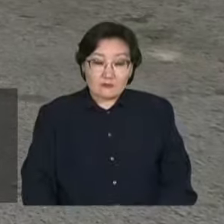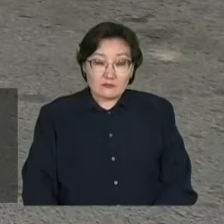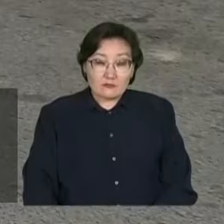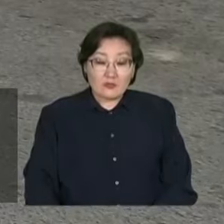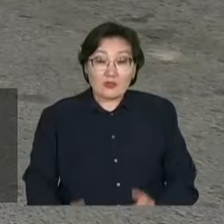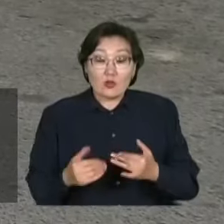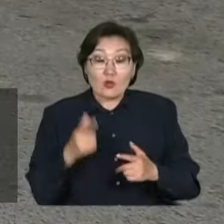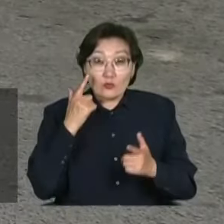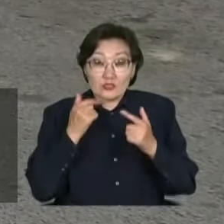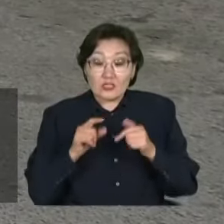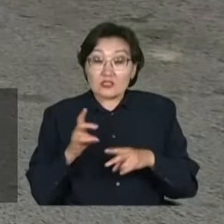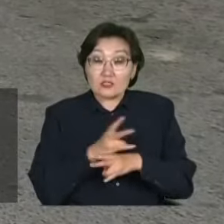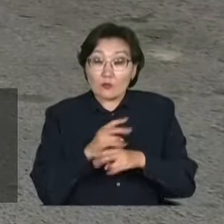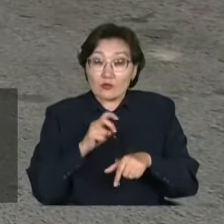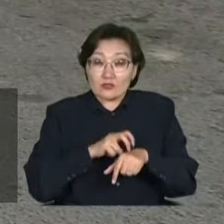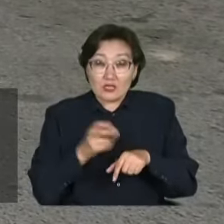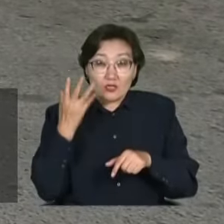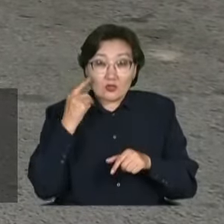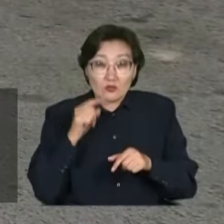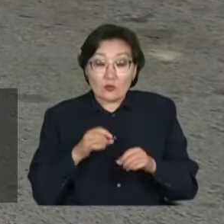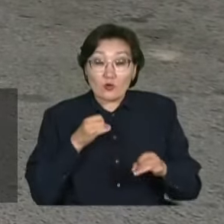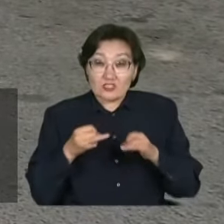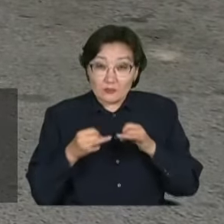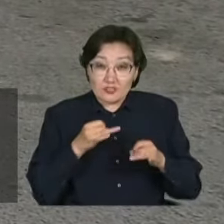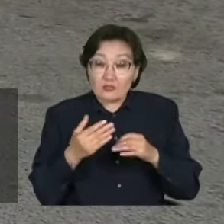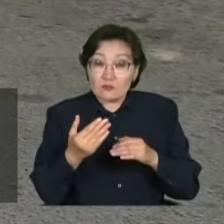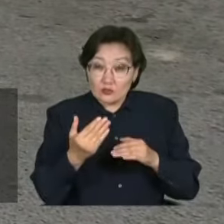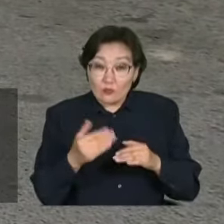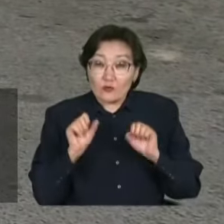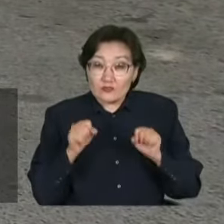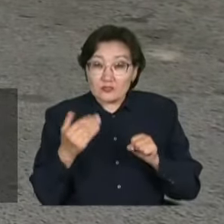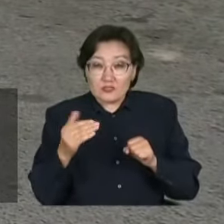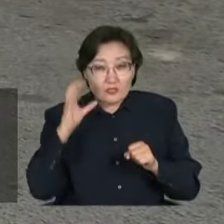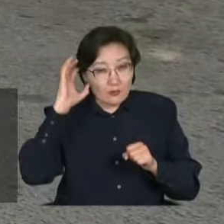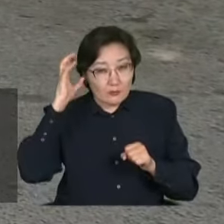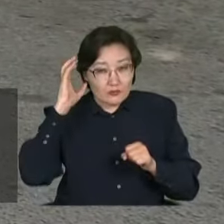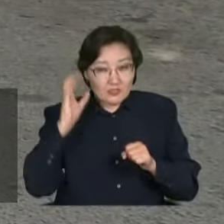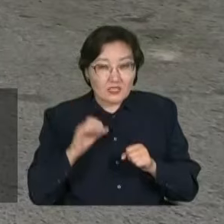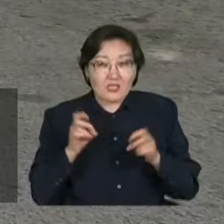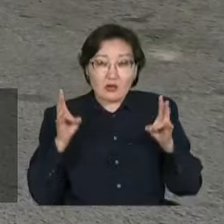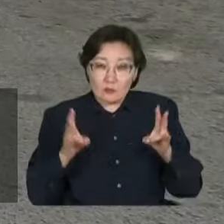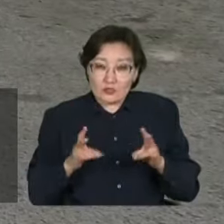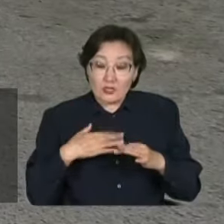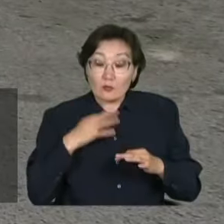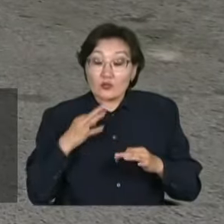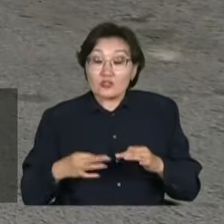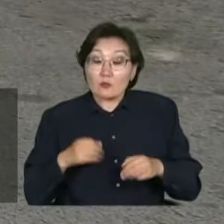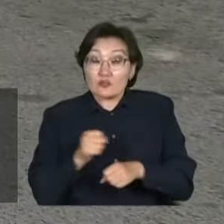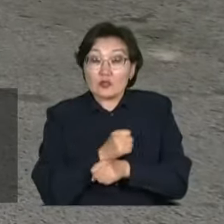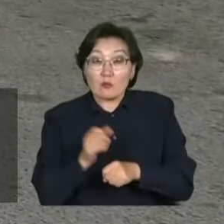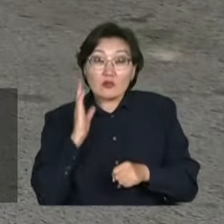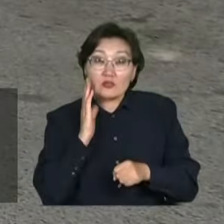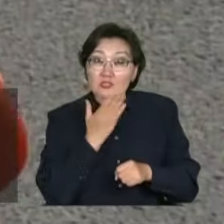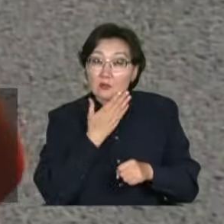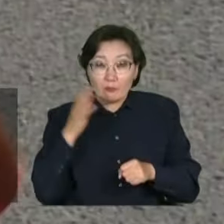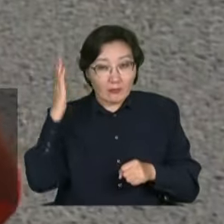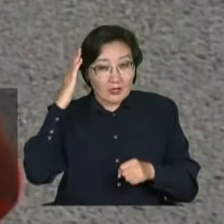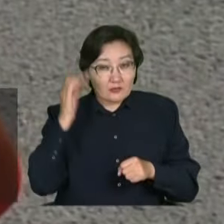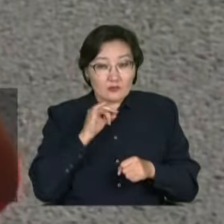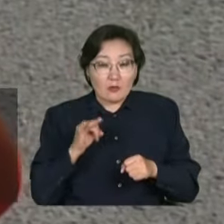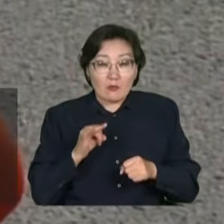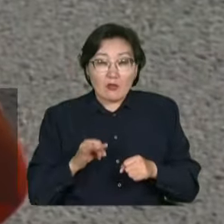Он плачет ночами, боится, когда кто-то разговаривает с ним. Возможно, у него психологическая травма. Моего сына били по лицу, по голове и даже